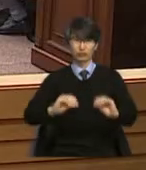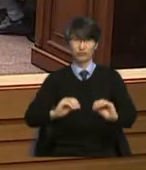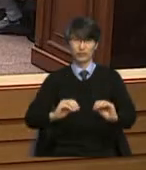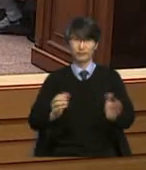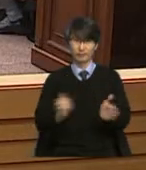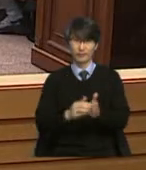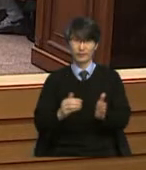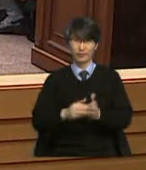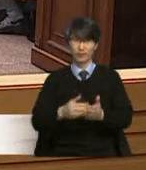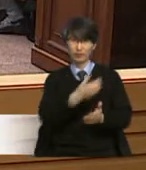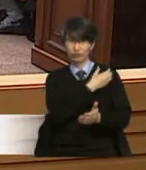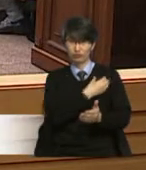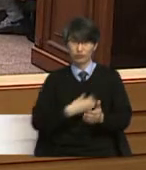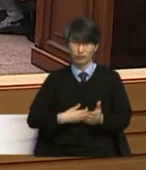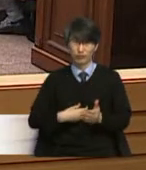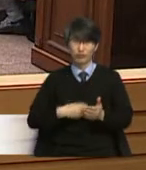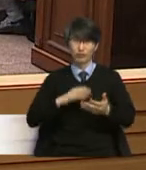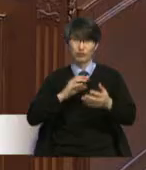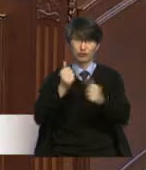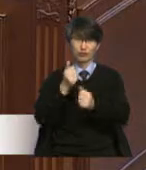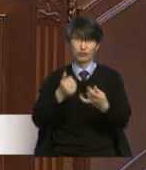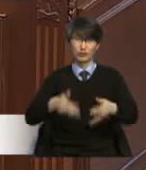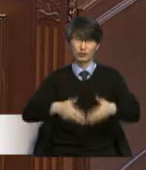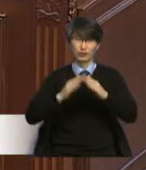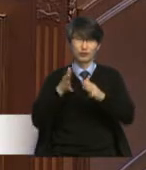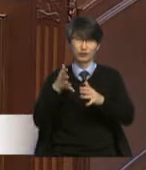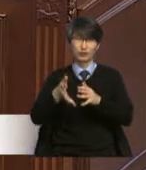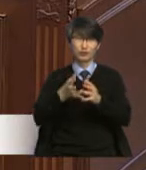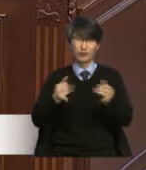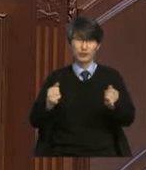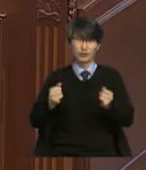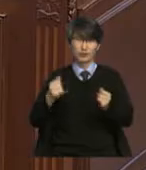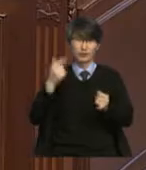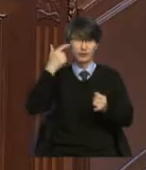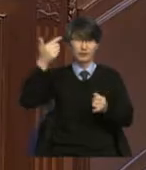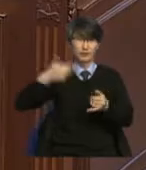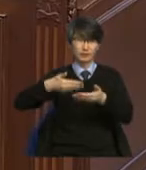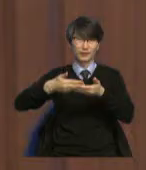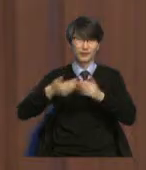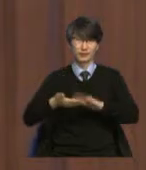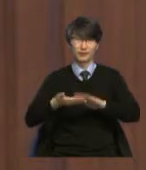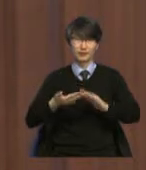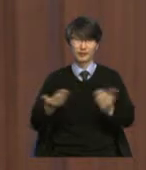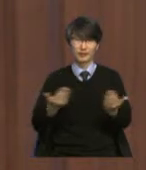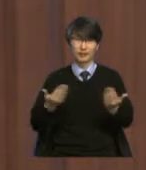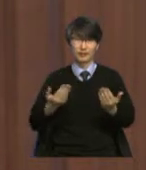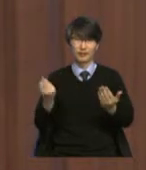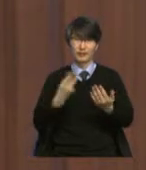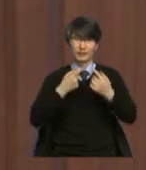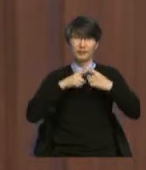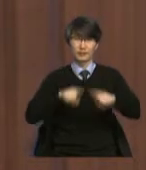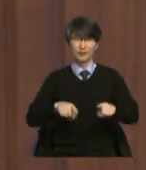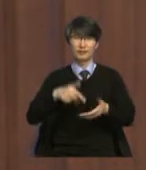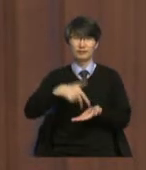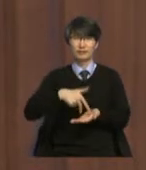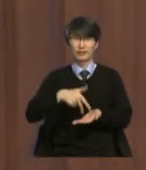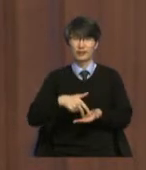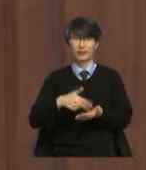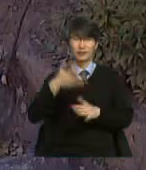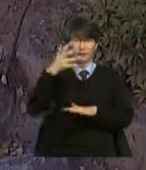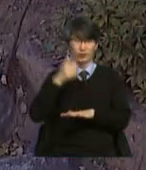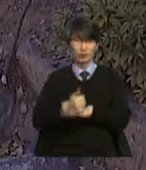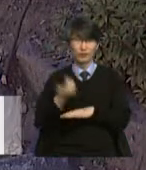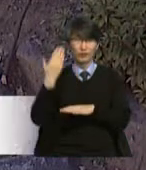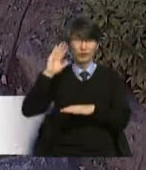중단됐고 구는 공론화위원회를 열어 전문가 의견을 수렴했습니다. 사업을 재판단하자는 취지였습니다. 그